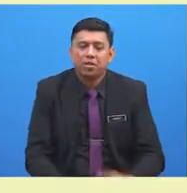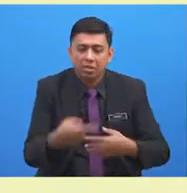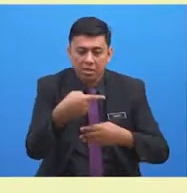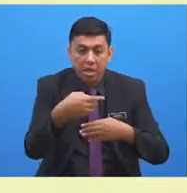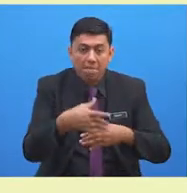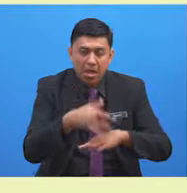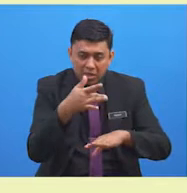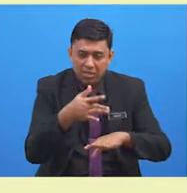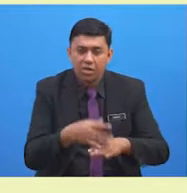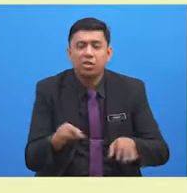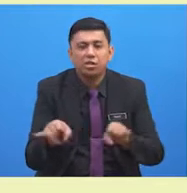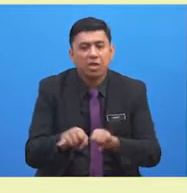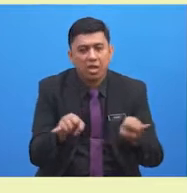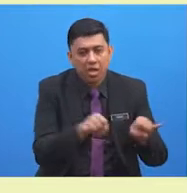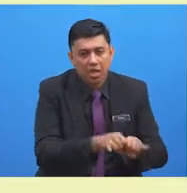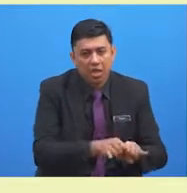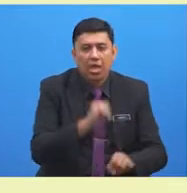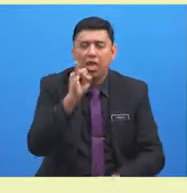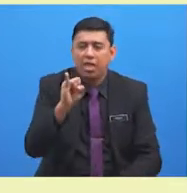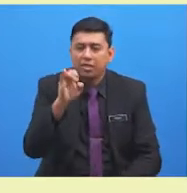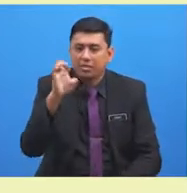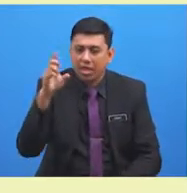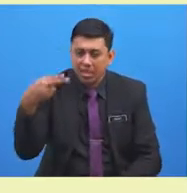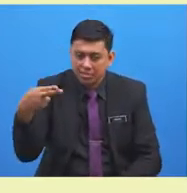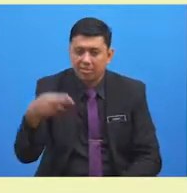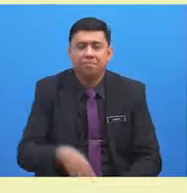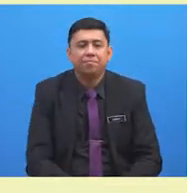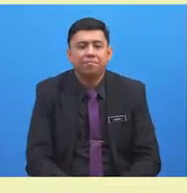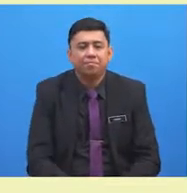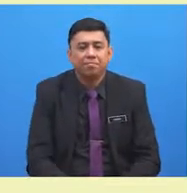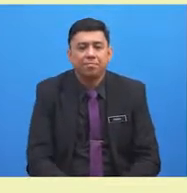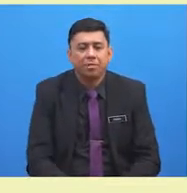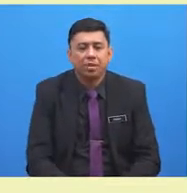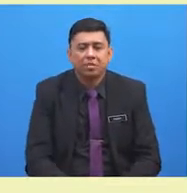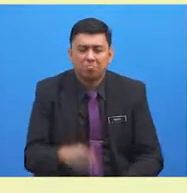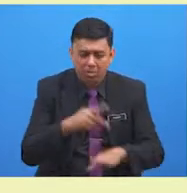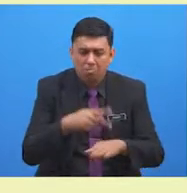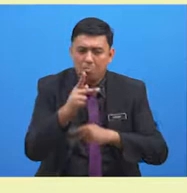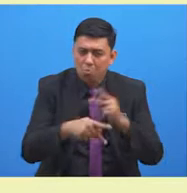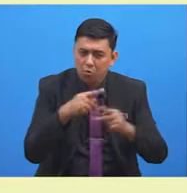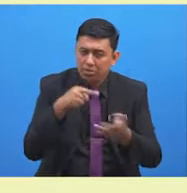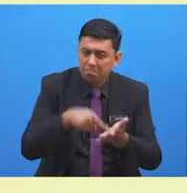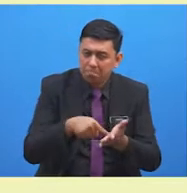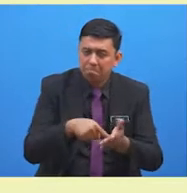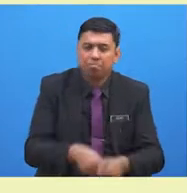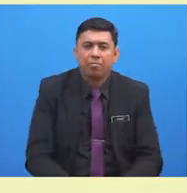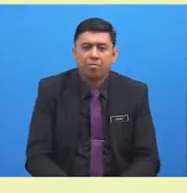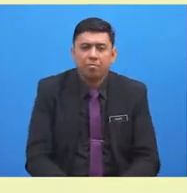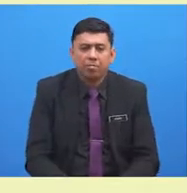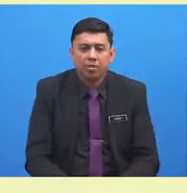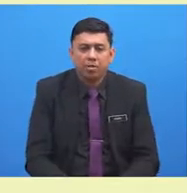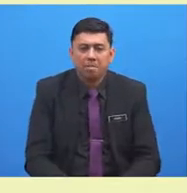Ekspirasi disebut juga sebagai exhalasi. Ketika proses ekspirasi, diafragma manusia